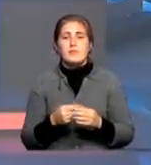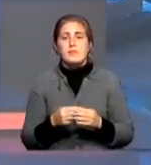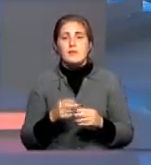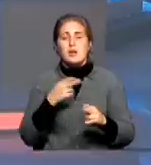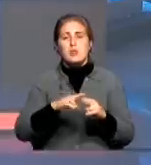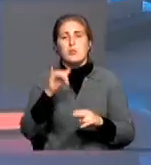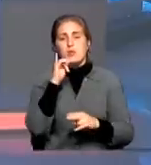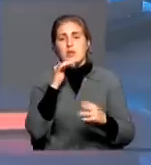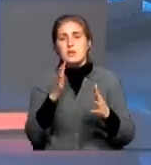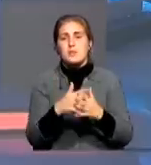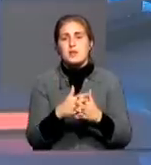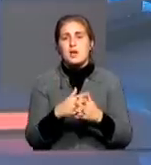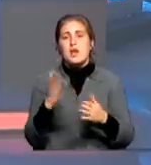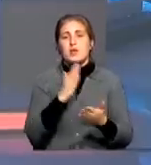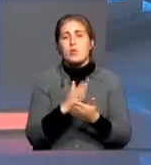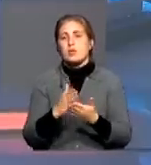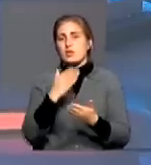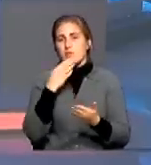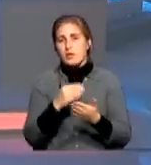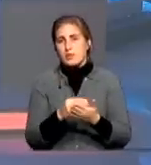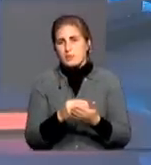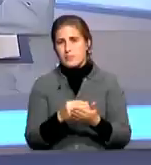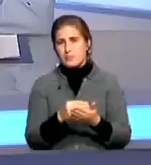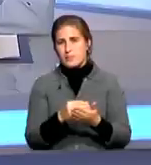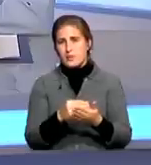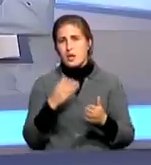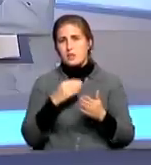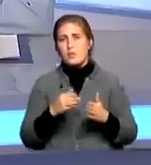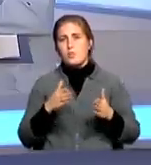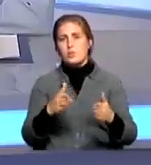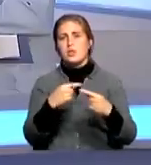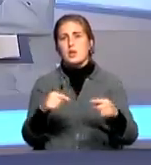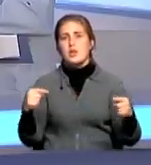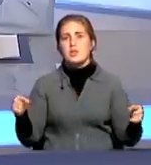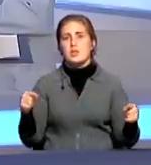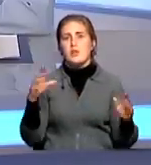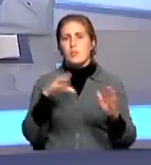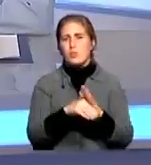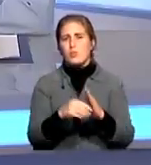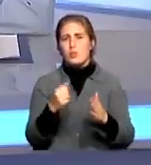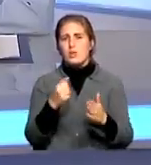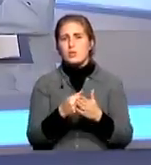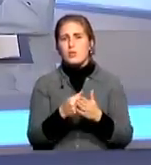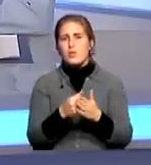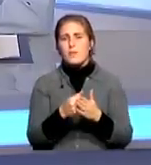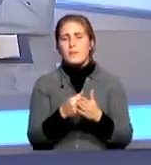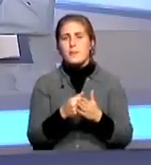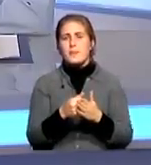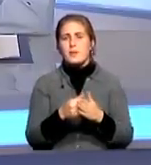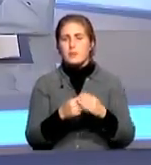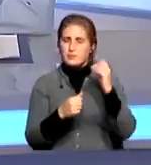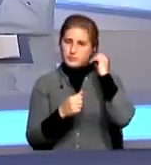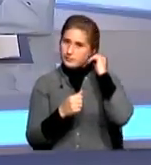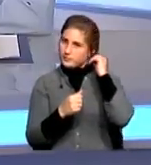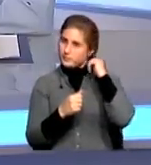курительных смесей, и находят своих потребителей. Пути разные, вплоть до разбрасывания по